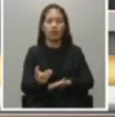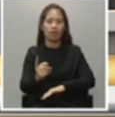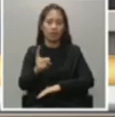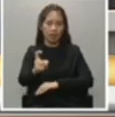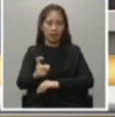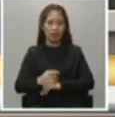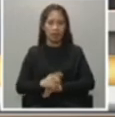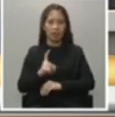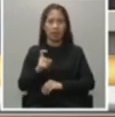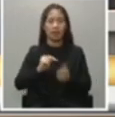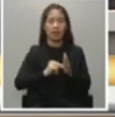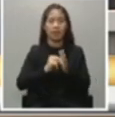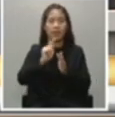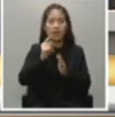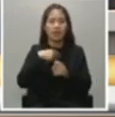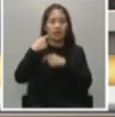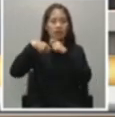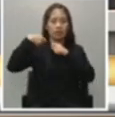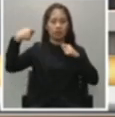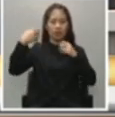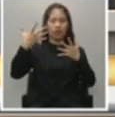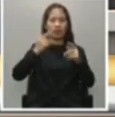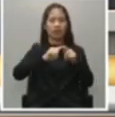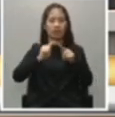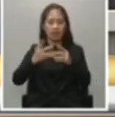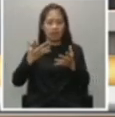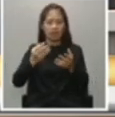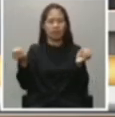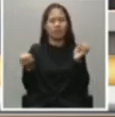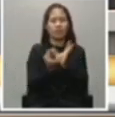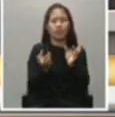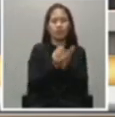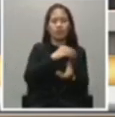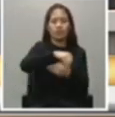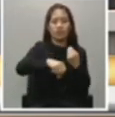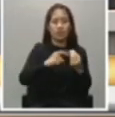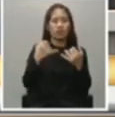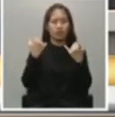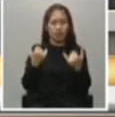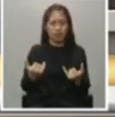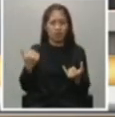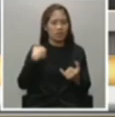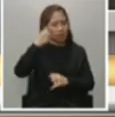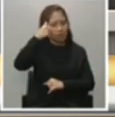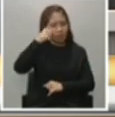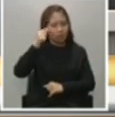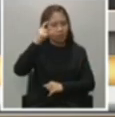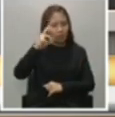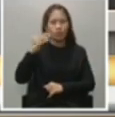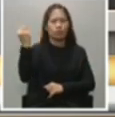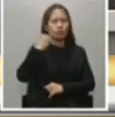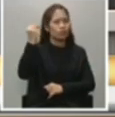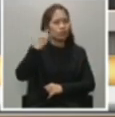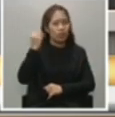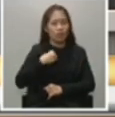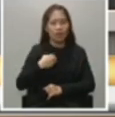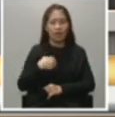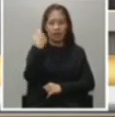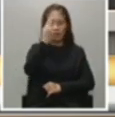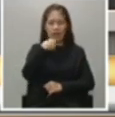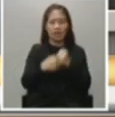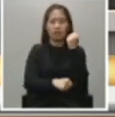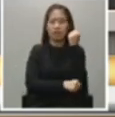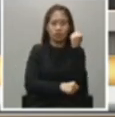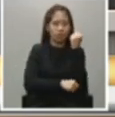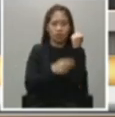ายเพราะฆ่าตัวตายเพราะพิษเศรษฐกิจทุกวันนี้คนฆ่าตัวตายเป็นรายวันค่ะคนที่จนก็ยัง